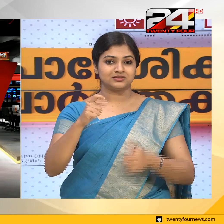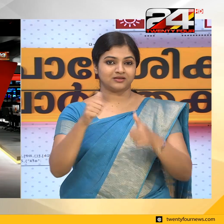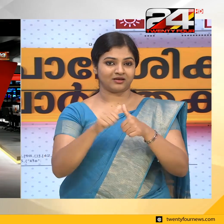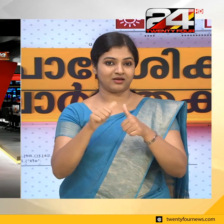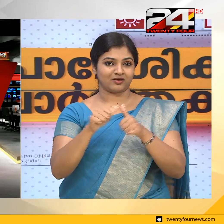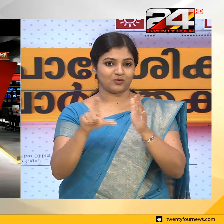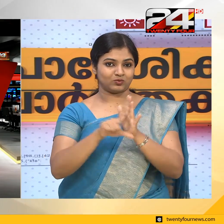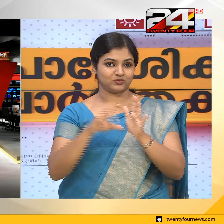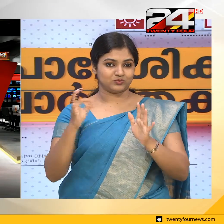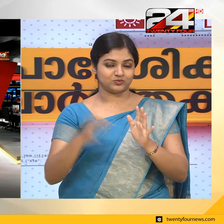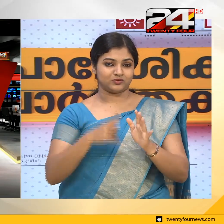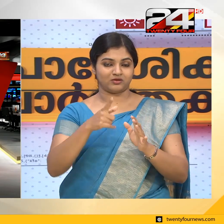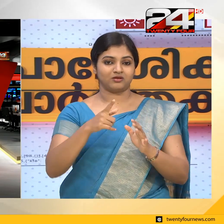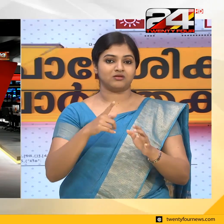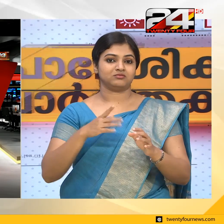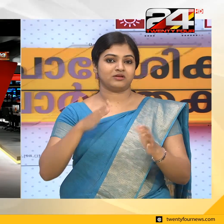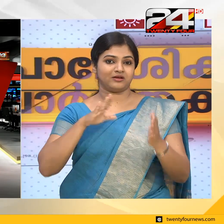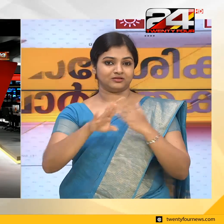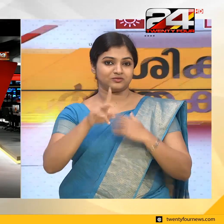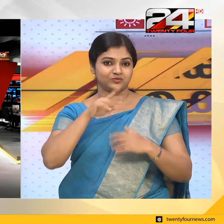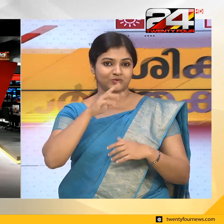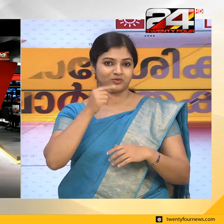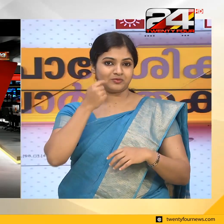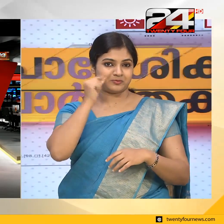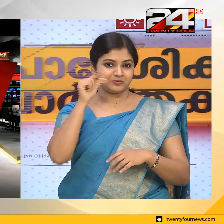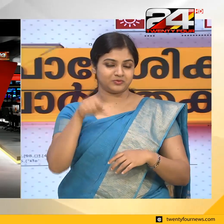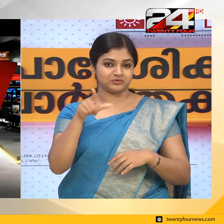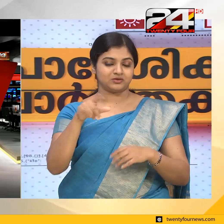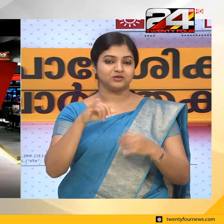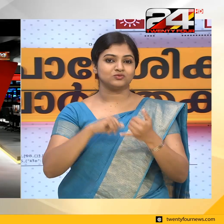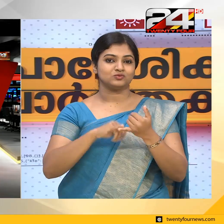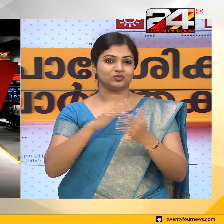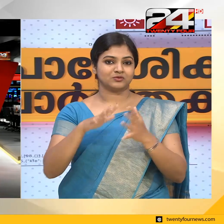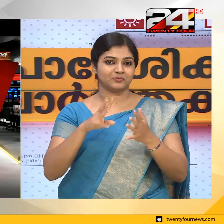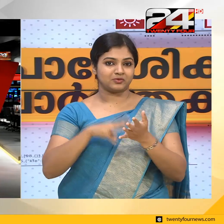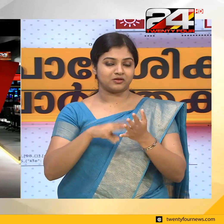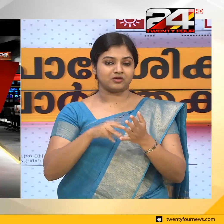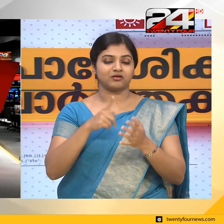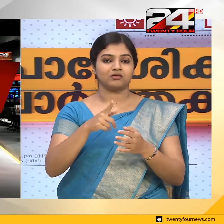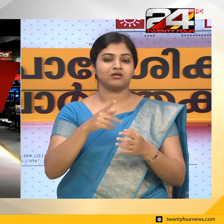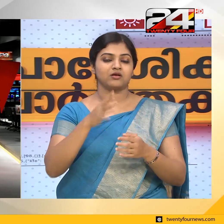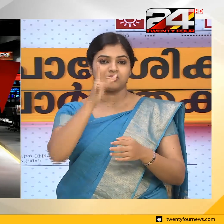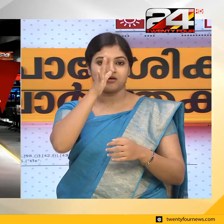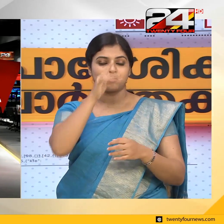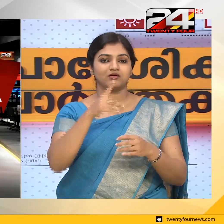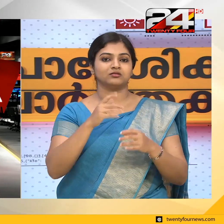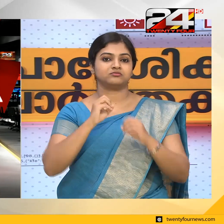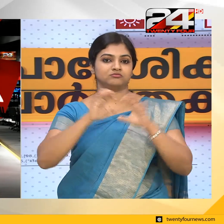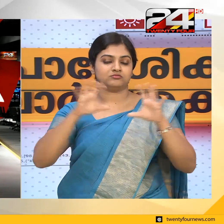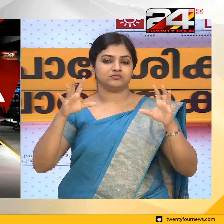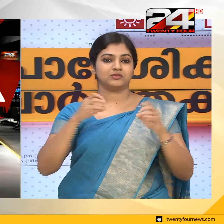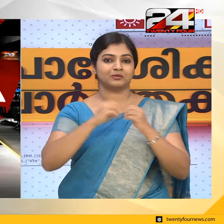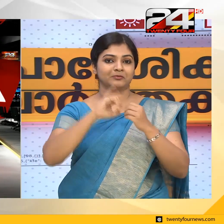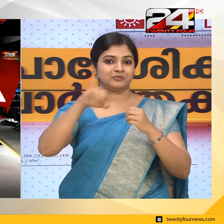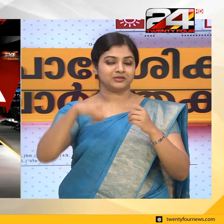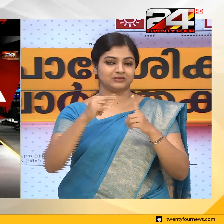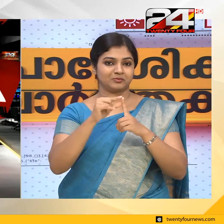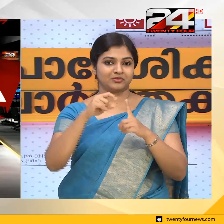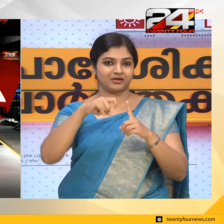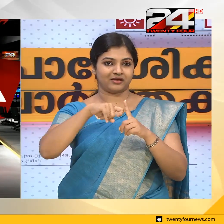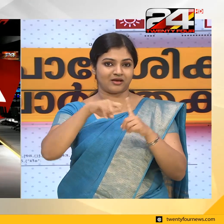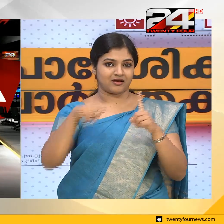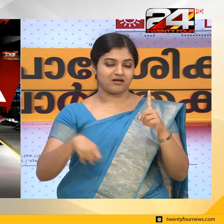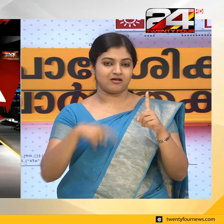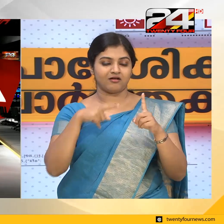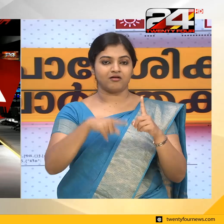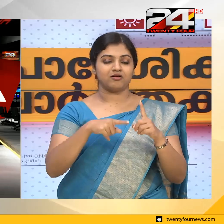പൗരത്വ നിയമ ഭേദഗതിക്കെതിരെ പ്രതികരിച്ച യുവാവിനെതിരെ സോഷ്യൽ മീഡിയയിലൂടെ വ്യാജ പ്രചാരണം. BJP കേരള എന്ന പേരിലുള്ള ഫേസ്ബുക്ക് ഗ്രൂപ്പ് വഴിയാണ്